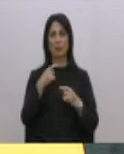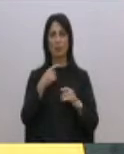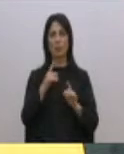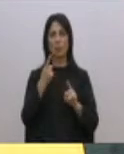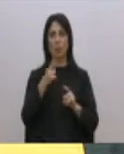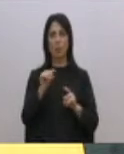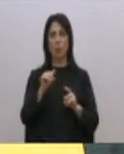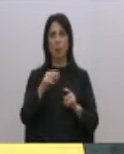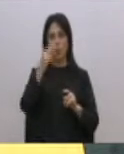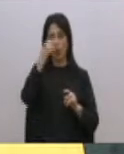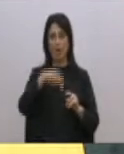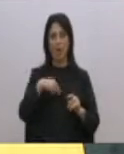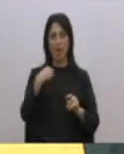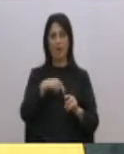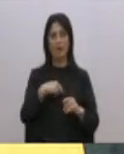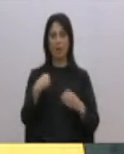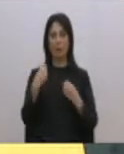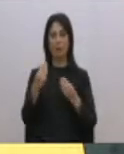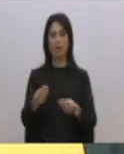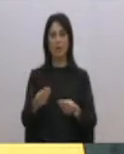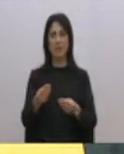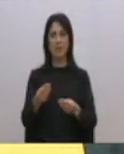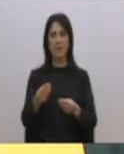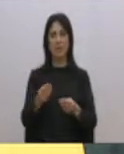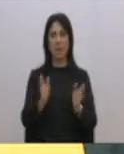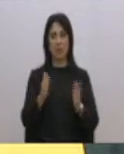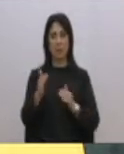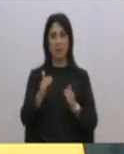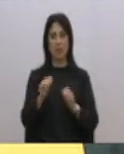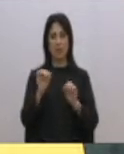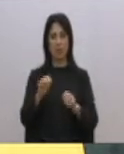მხოლოდ ქრისტიანებს მიეცათ საშუალება ამანათების